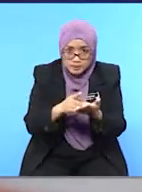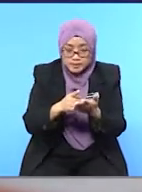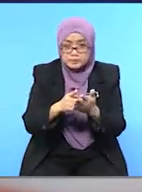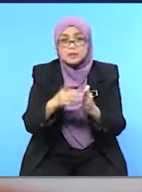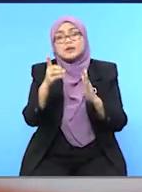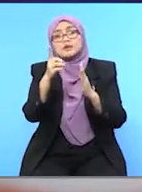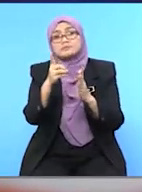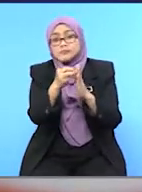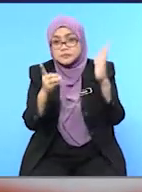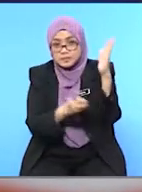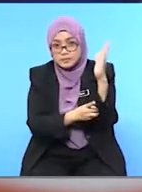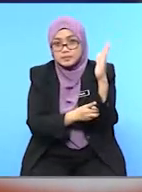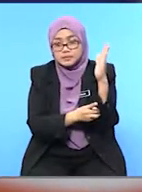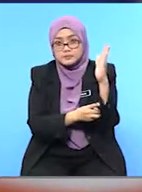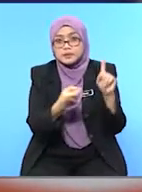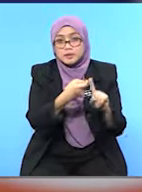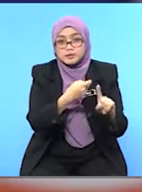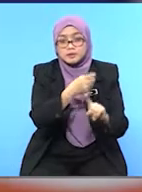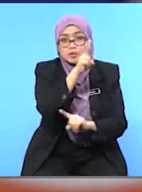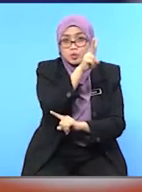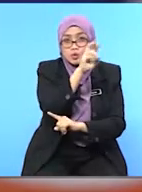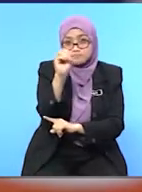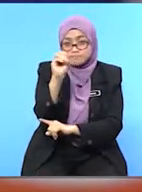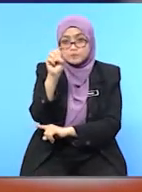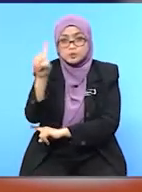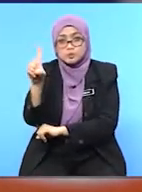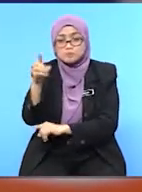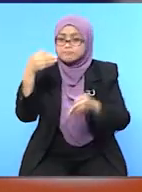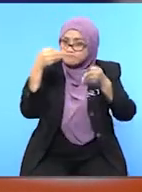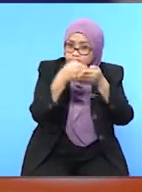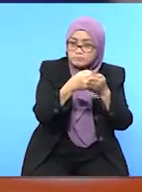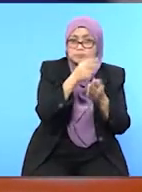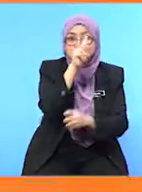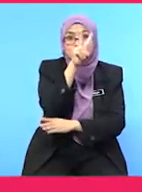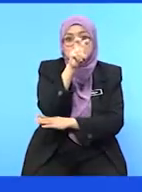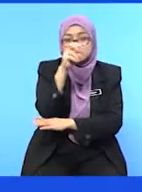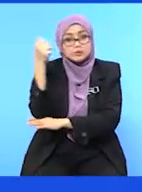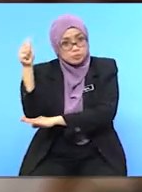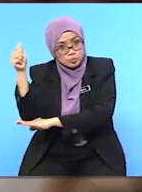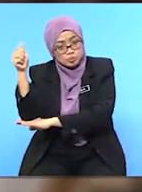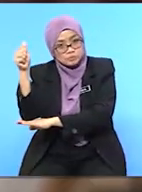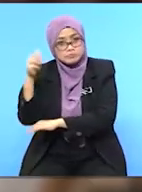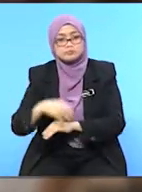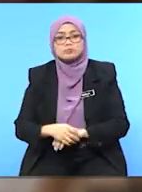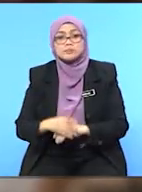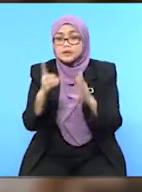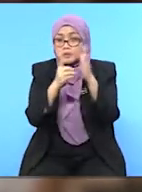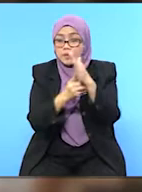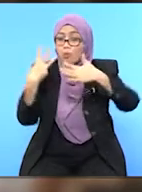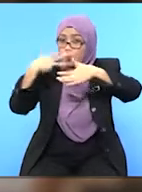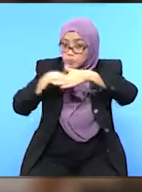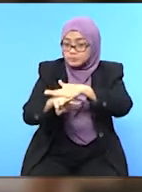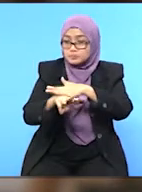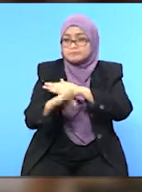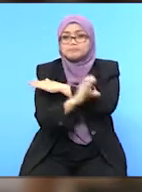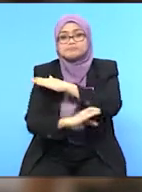di Dublin yang telah dijalankan dari tahun 2001 hingga tahun 2010 Oke dasawarsa negara